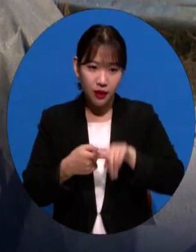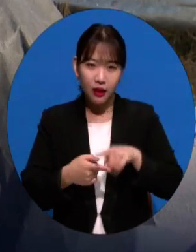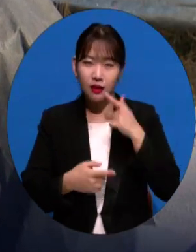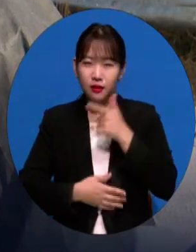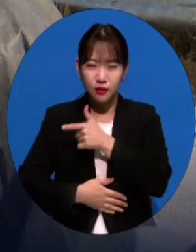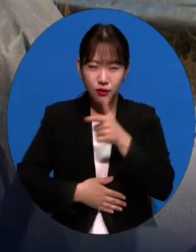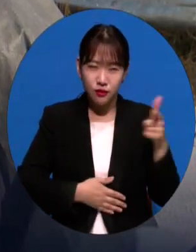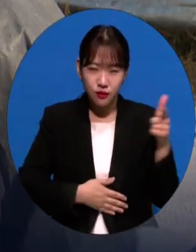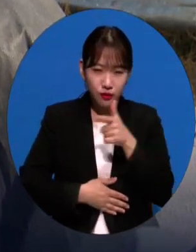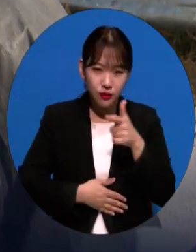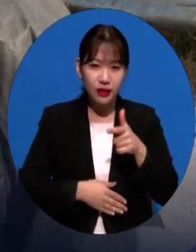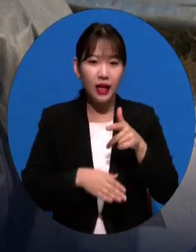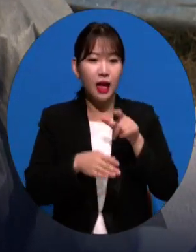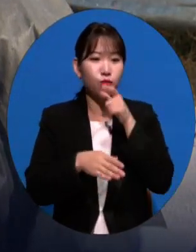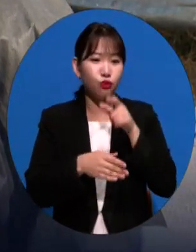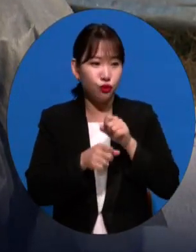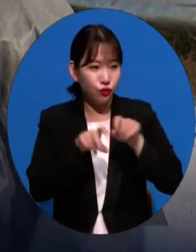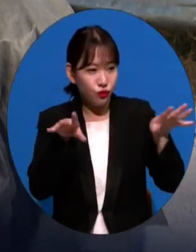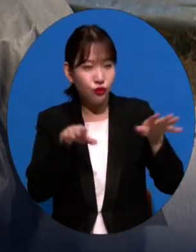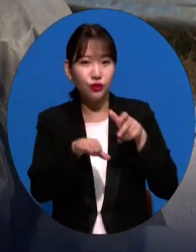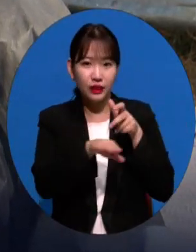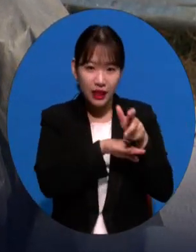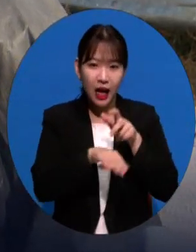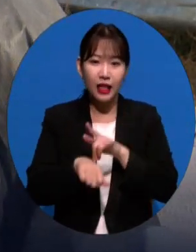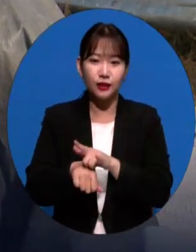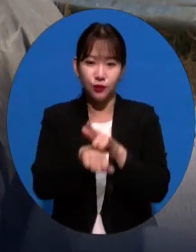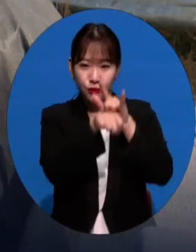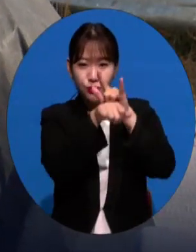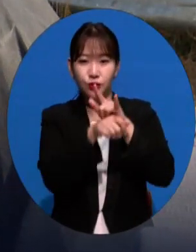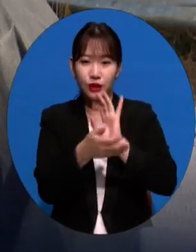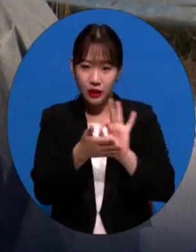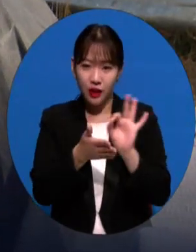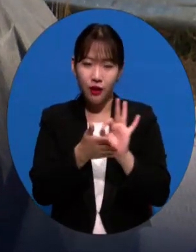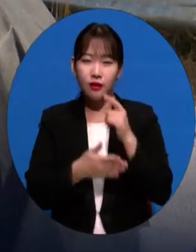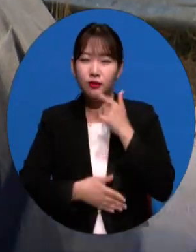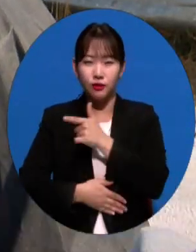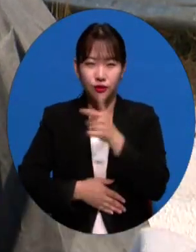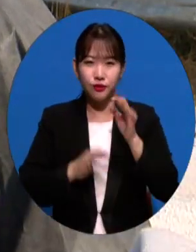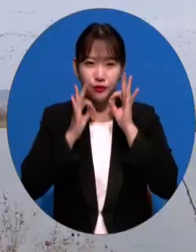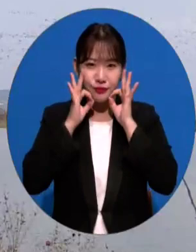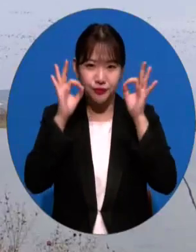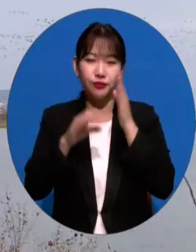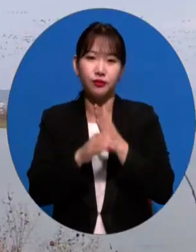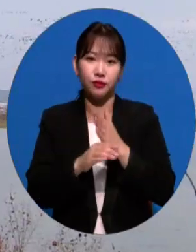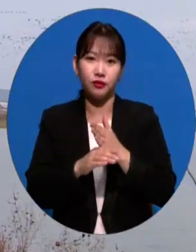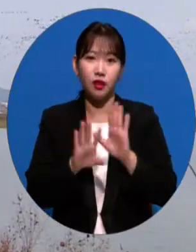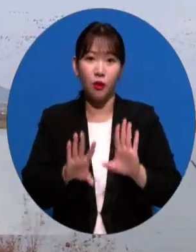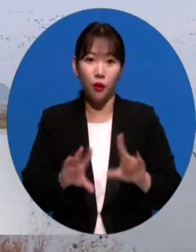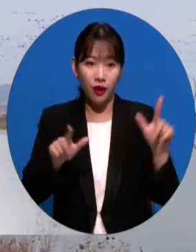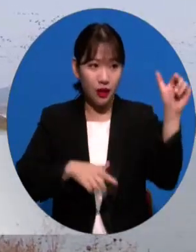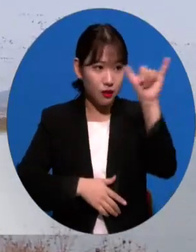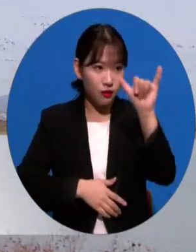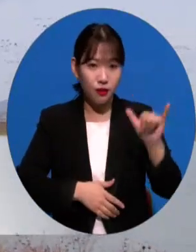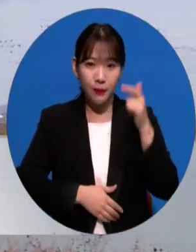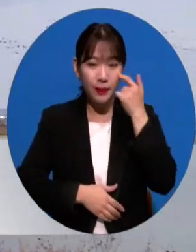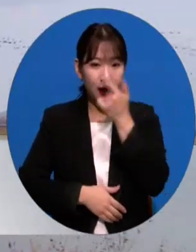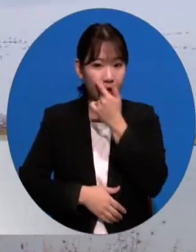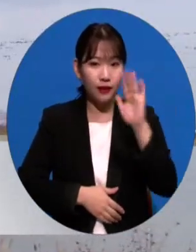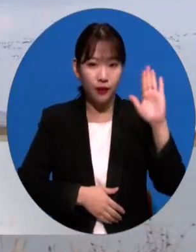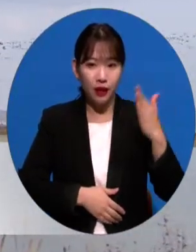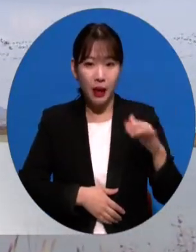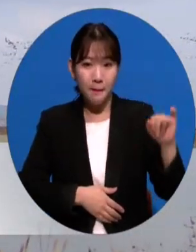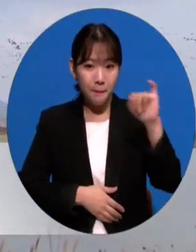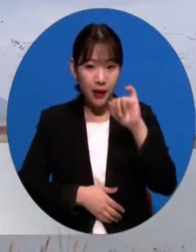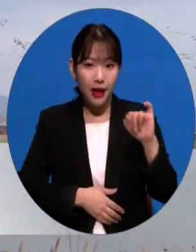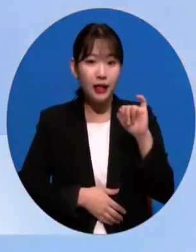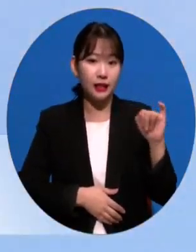방제기, 살수차, 드론까지 동원해서 방역에 힘쓰고 있습니다. 올 들어 전국에서 확인된 고병원성